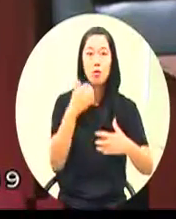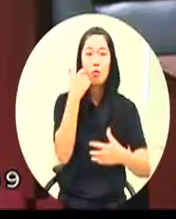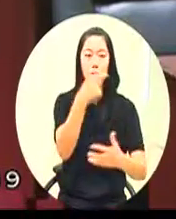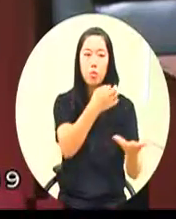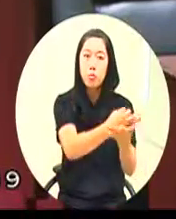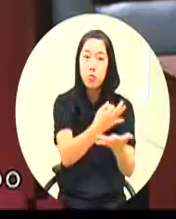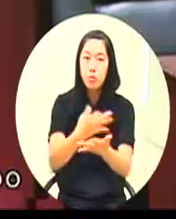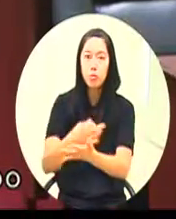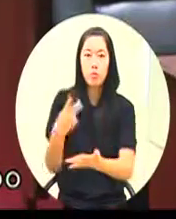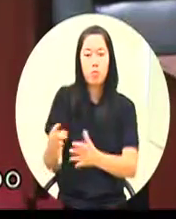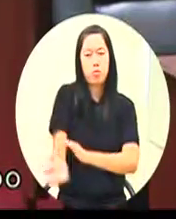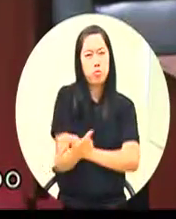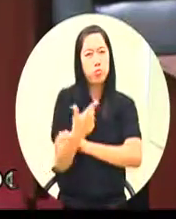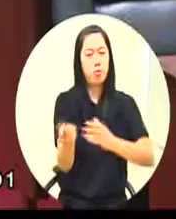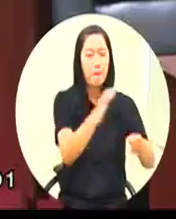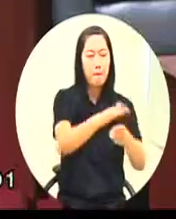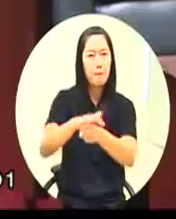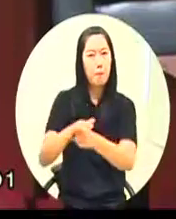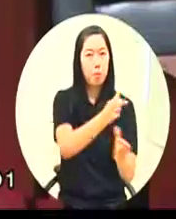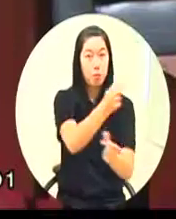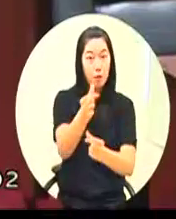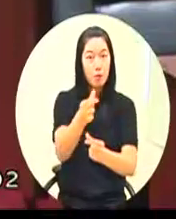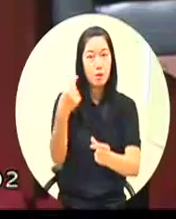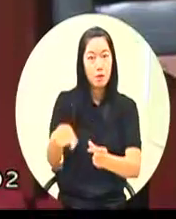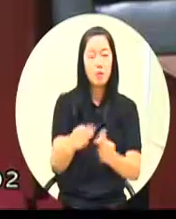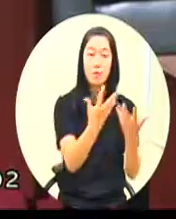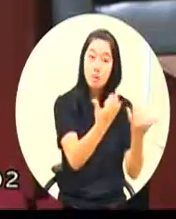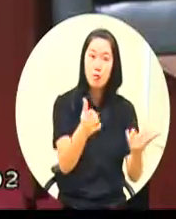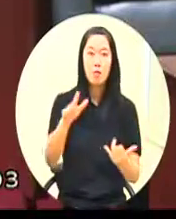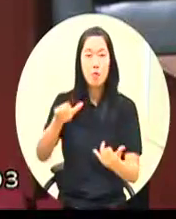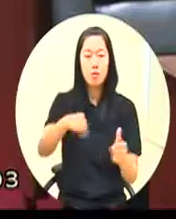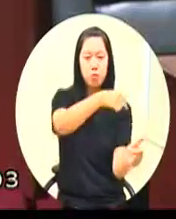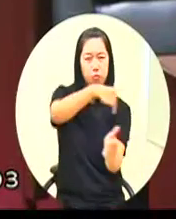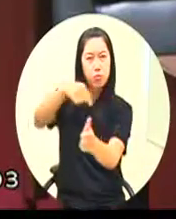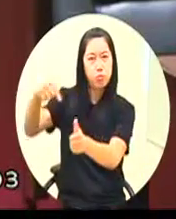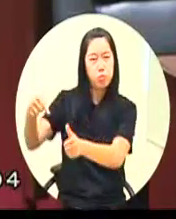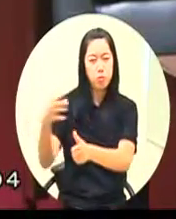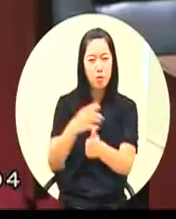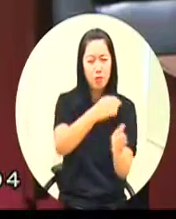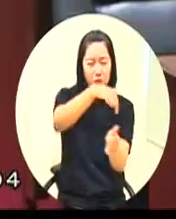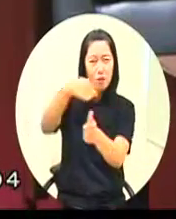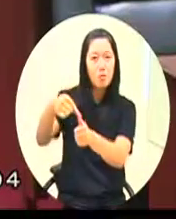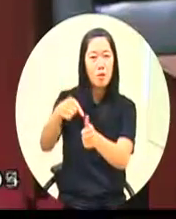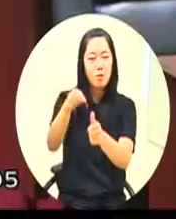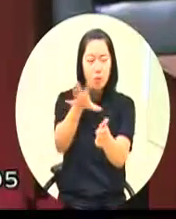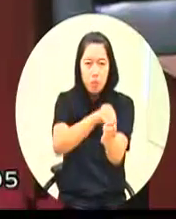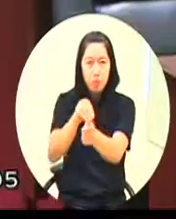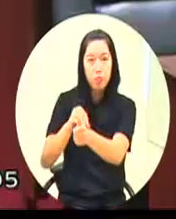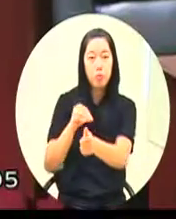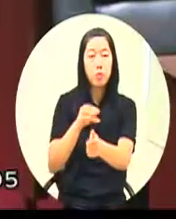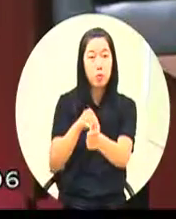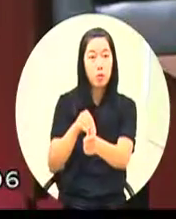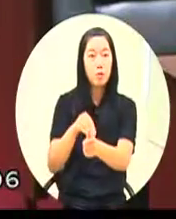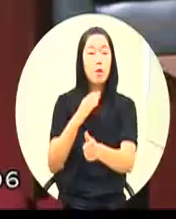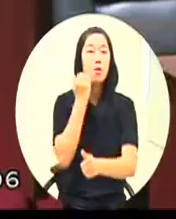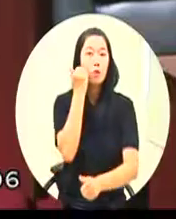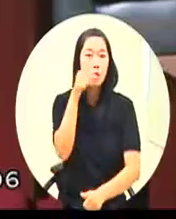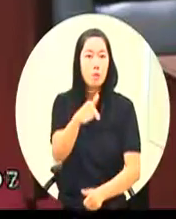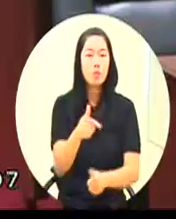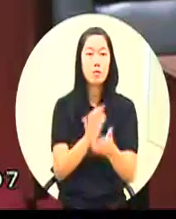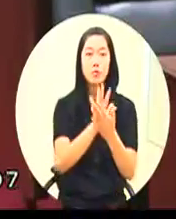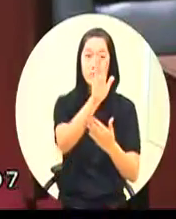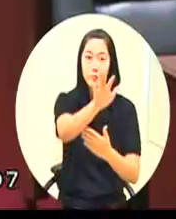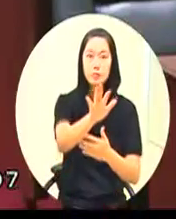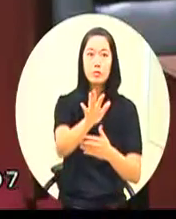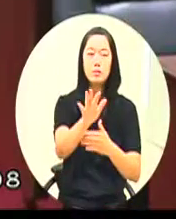那有的怎么加强老师学生都会去使用。我们如果从国小国中孩子都会，未来他入到社会